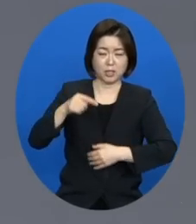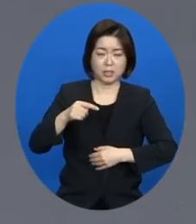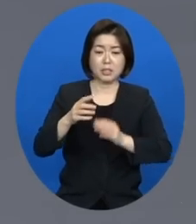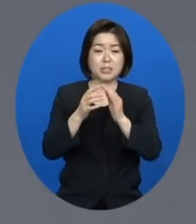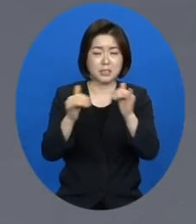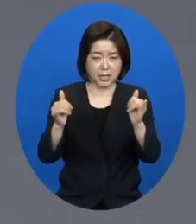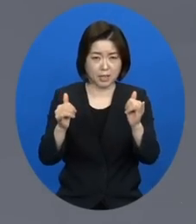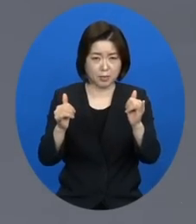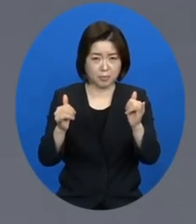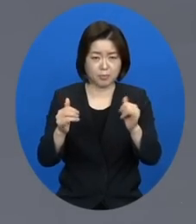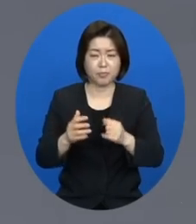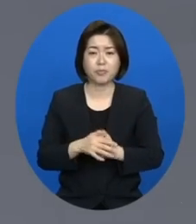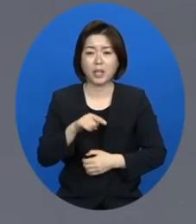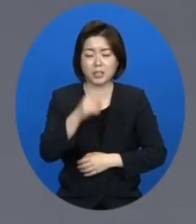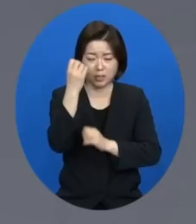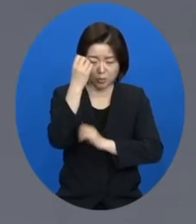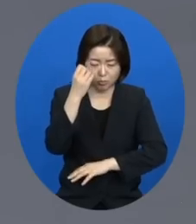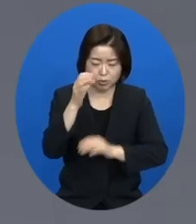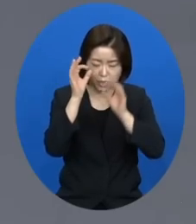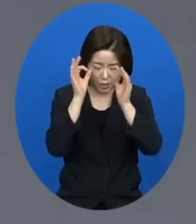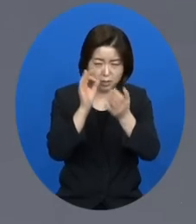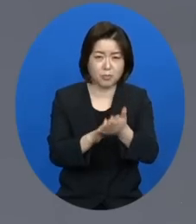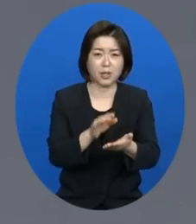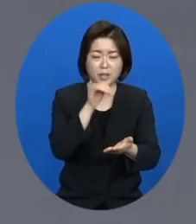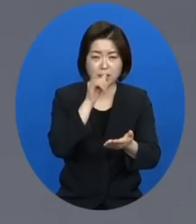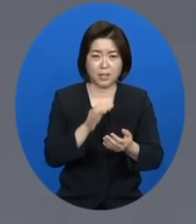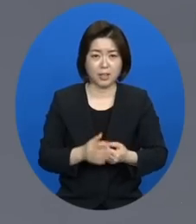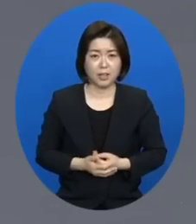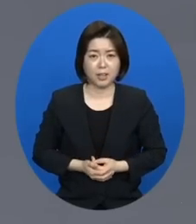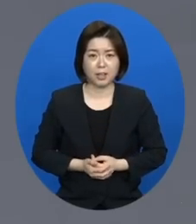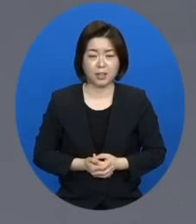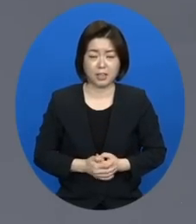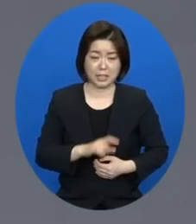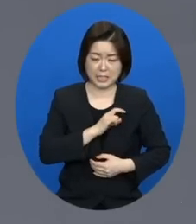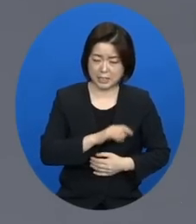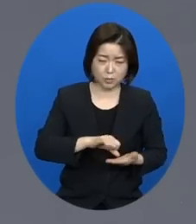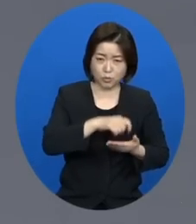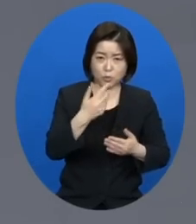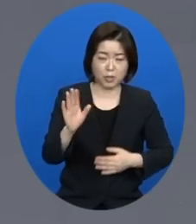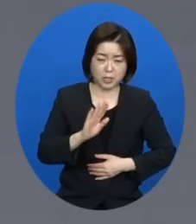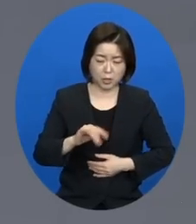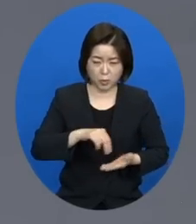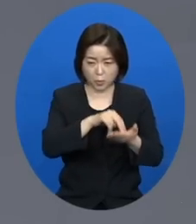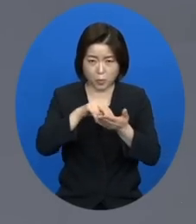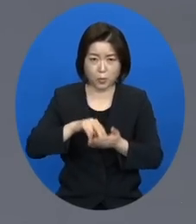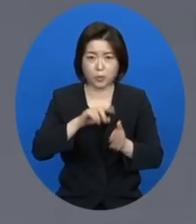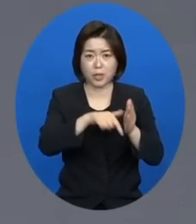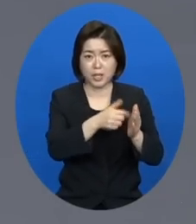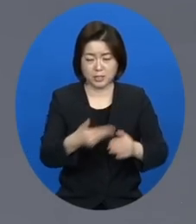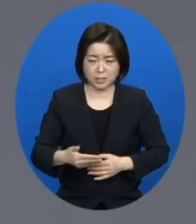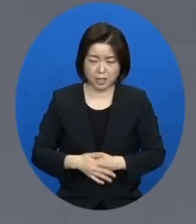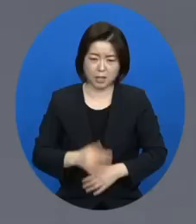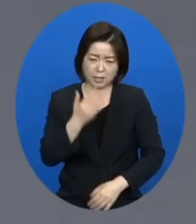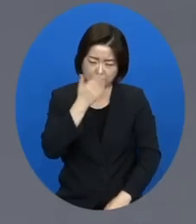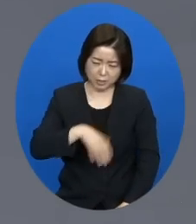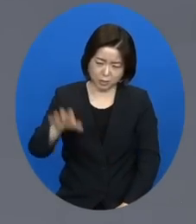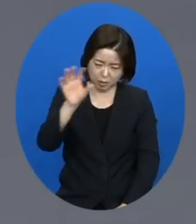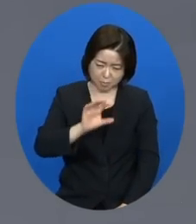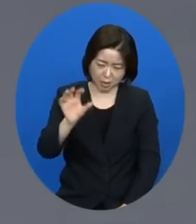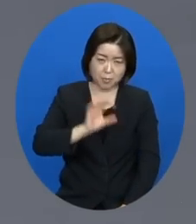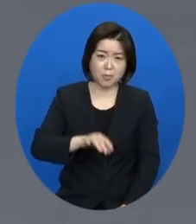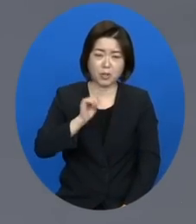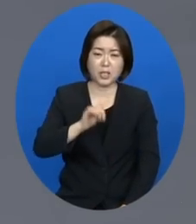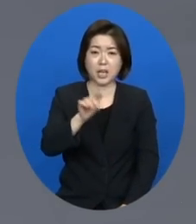사람들, 그 뿌리를 본 것입니다. 이들은 무명, 고독의 세월, 지루한 반복에 되는